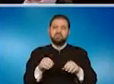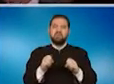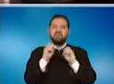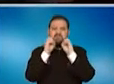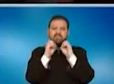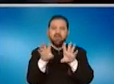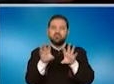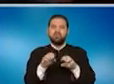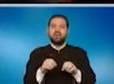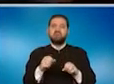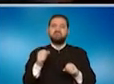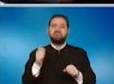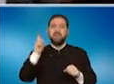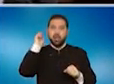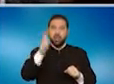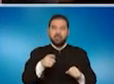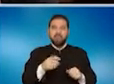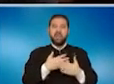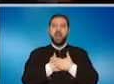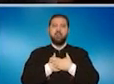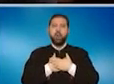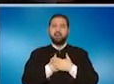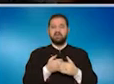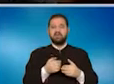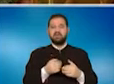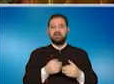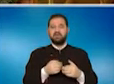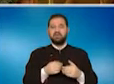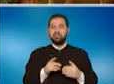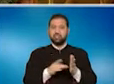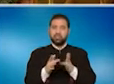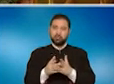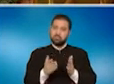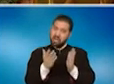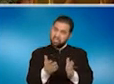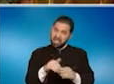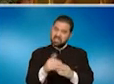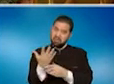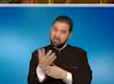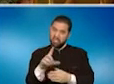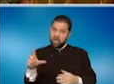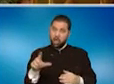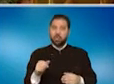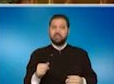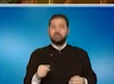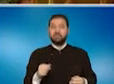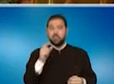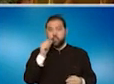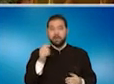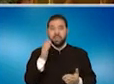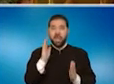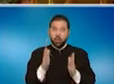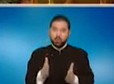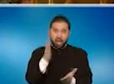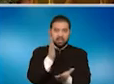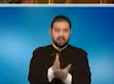l-au condamnat la moarte și Hristos s-a lăsat în mâinile lor. Oamenii și-au urmat dreptatea lor. E vinovat